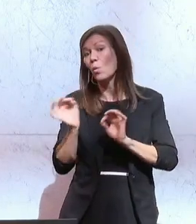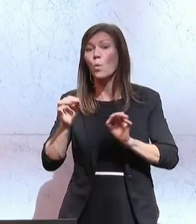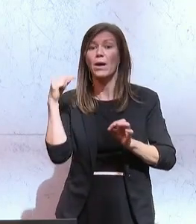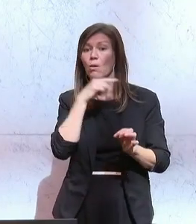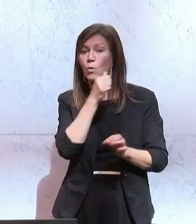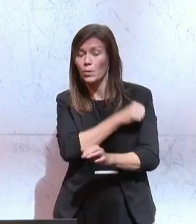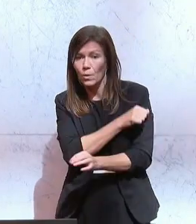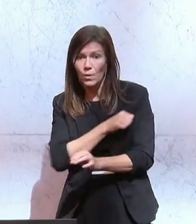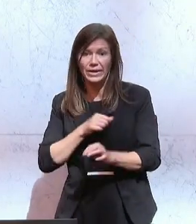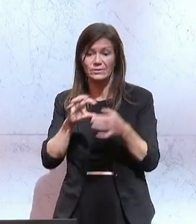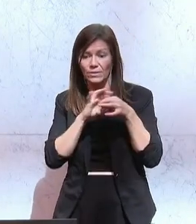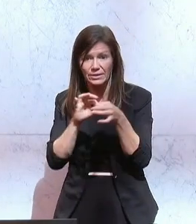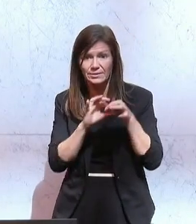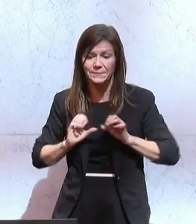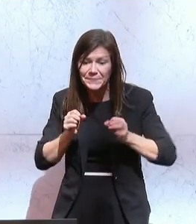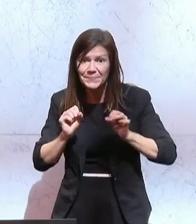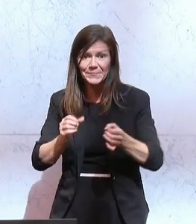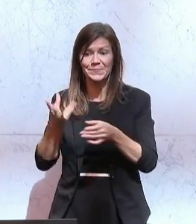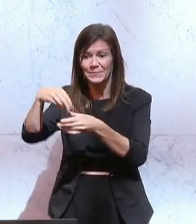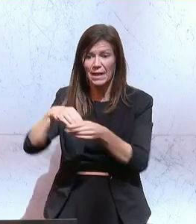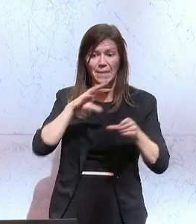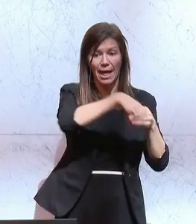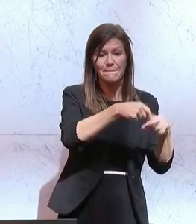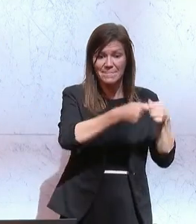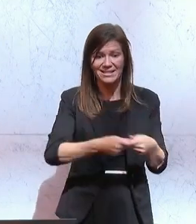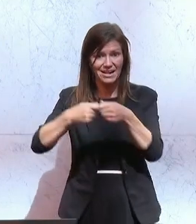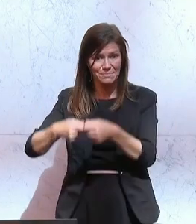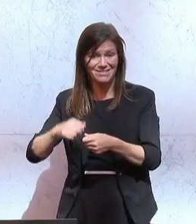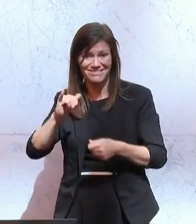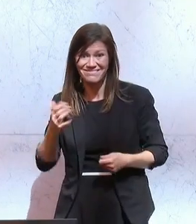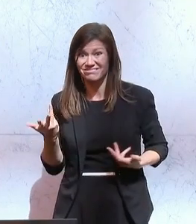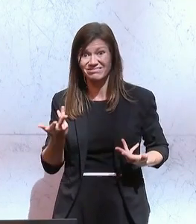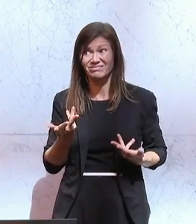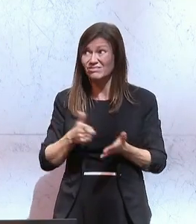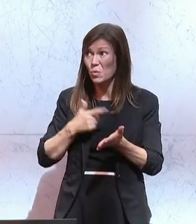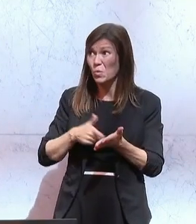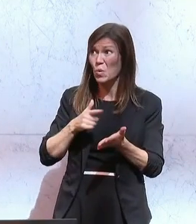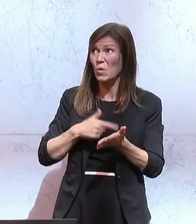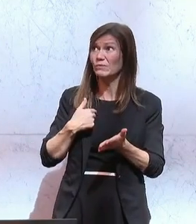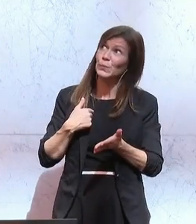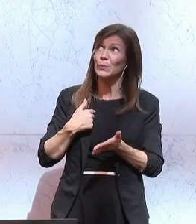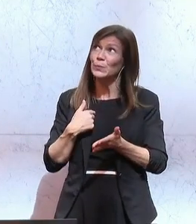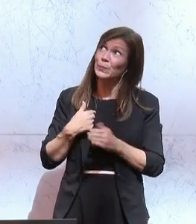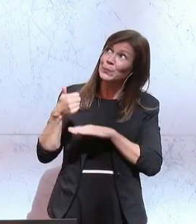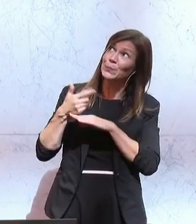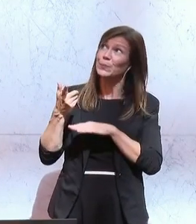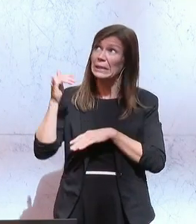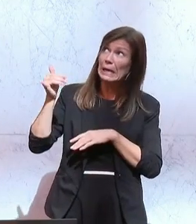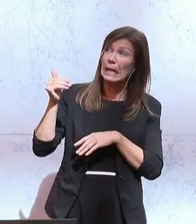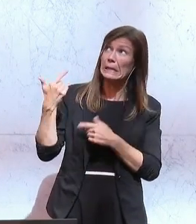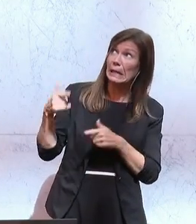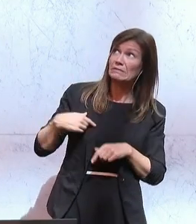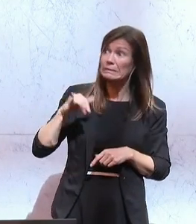Rotkreuz-Organisationen engagiert und es ist halt immer nur, man ist halt immer noch abhängig vom Gutwill des Arbeitgebers, obwohl natürlich in